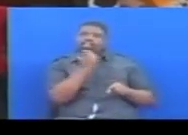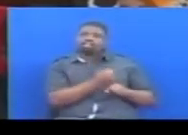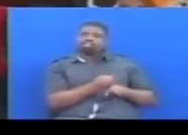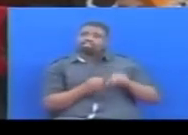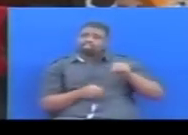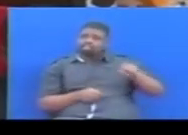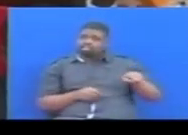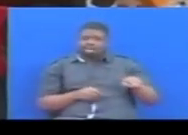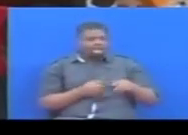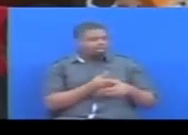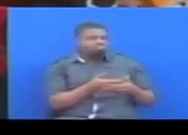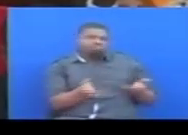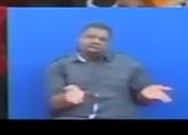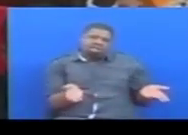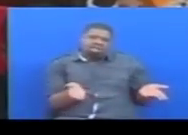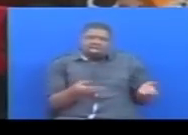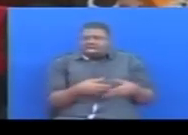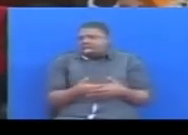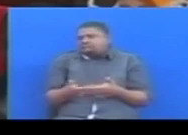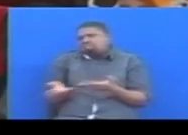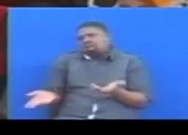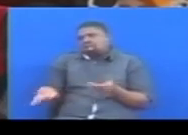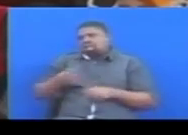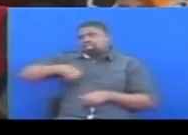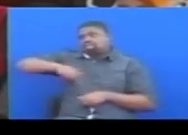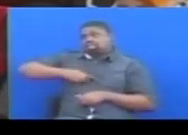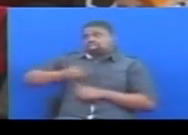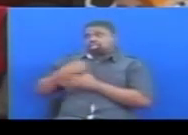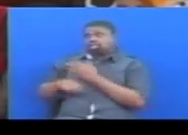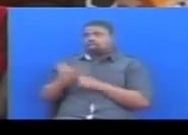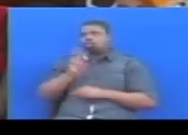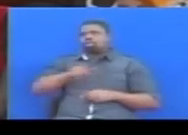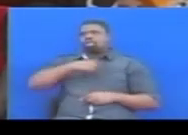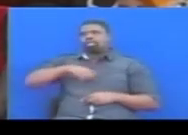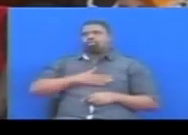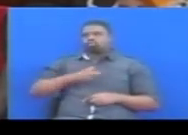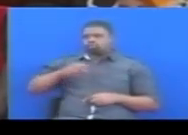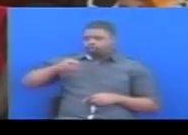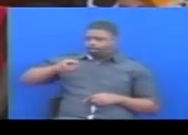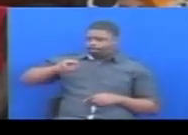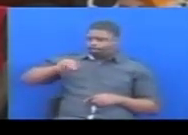hiyo. Na sisi ukiangalia ndani ya wilaya yetu ya Mpanda hospitali